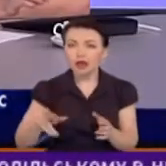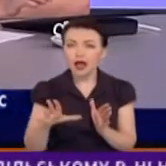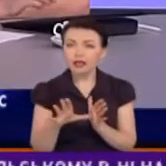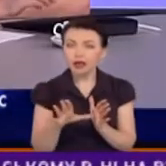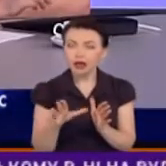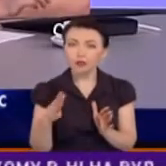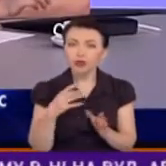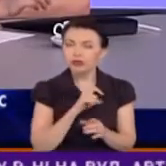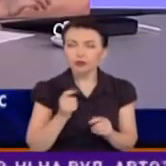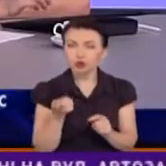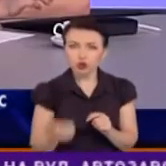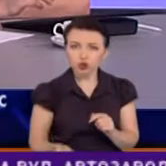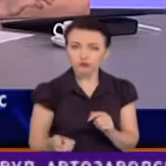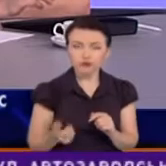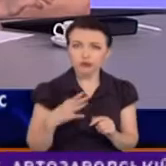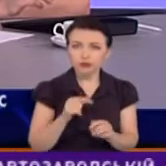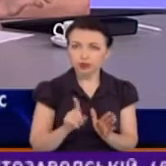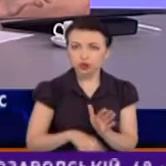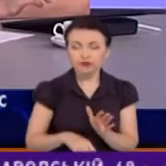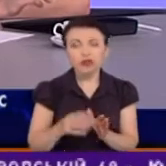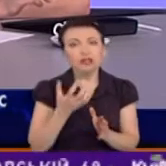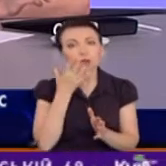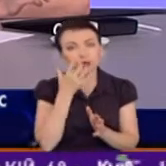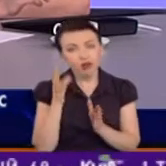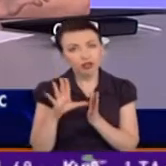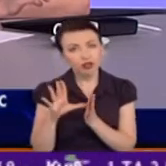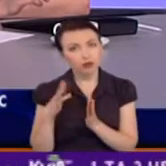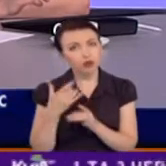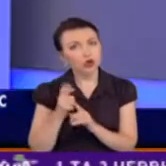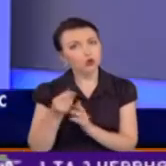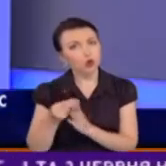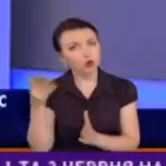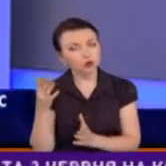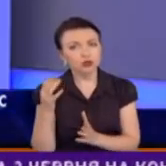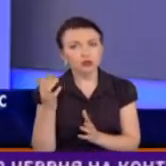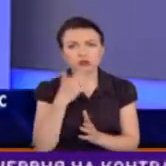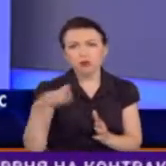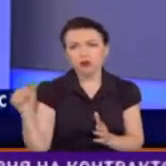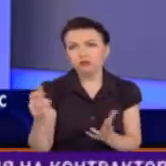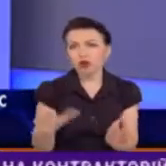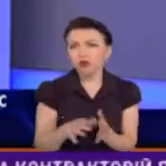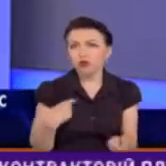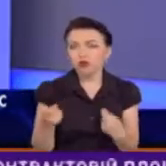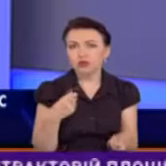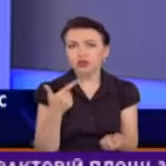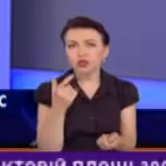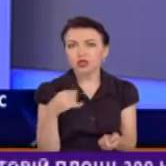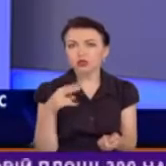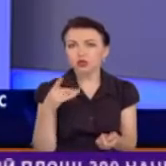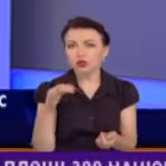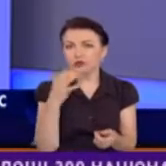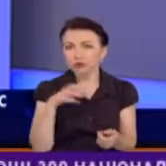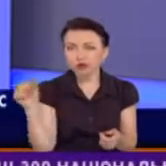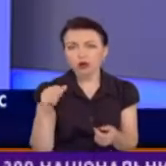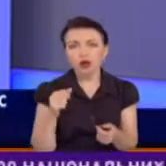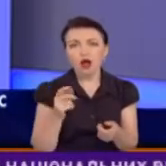вона була найдешевша. Теплова енергія була найдорожча, її забирав енергоринок, забирав гідроенергію,